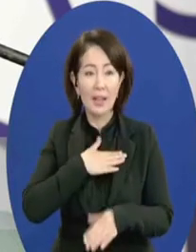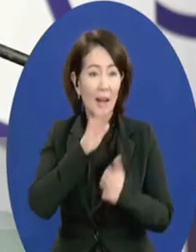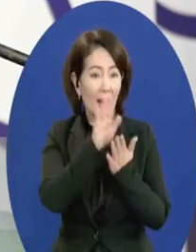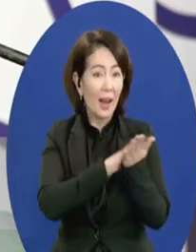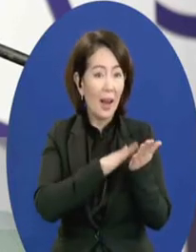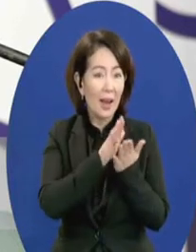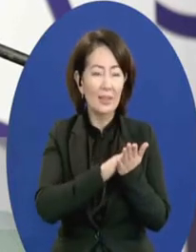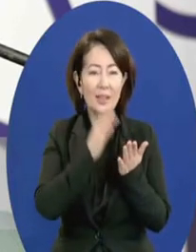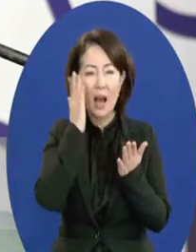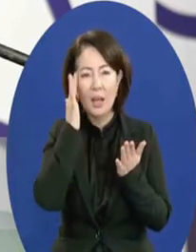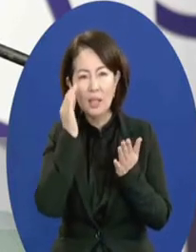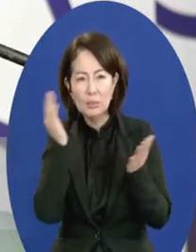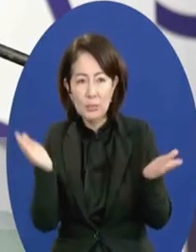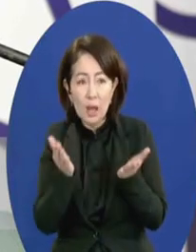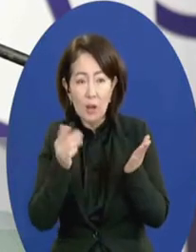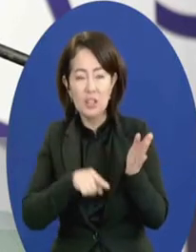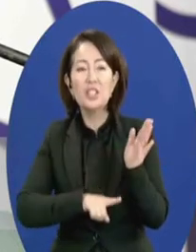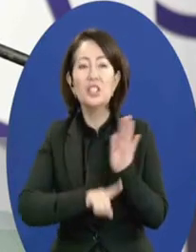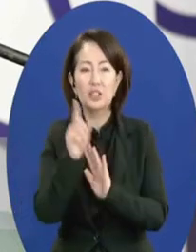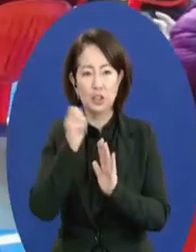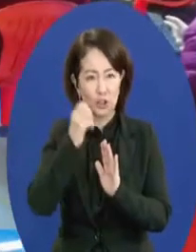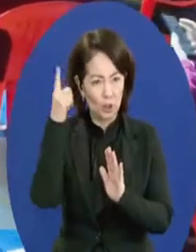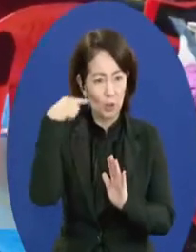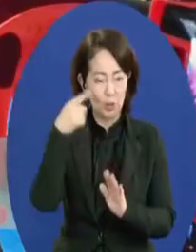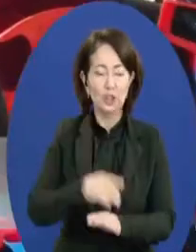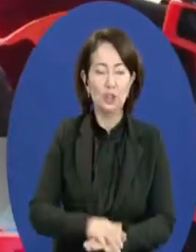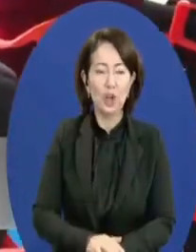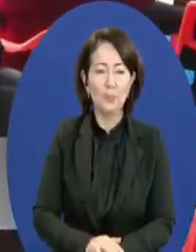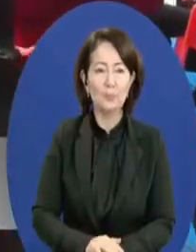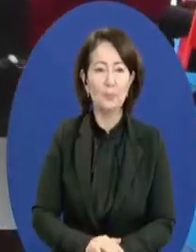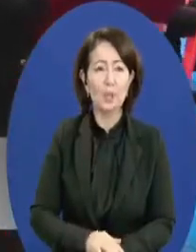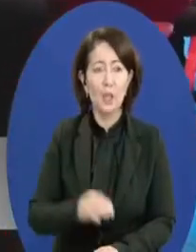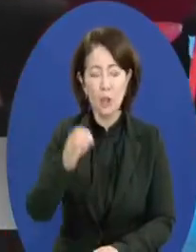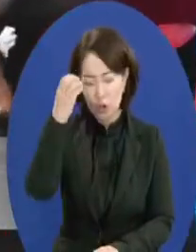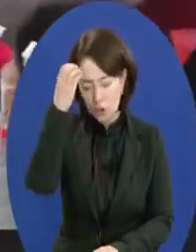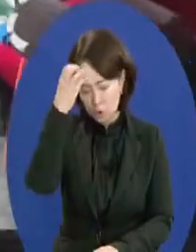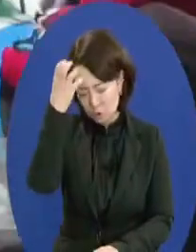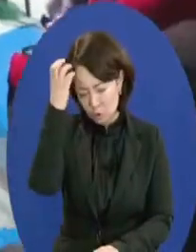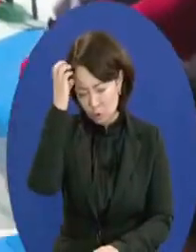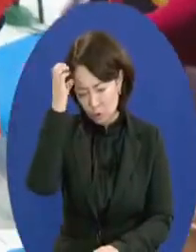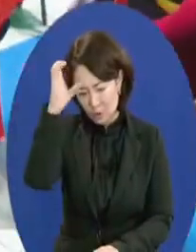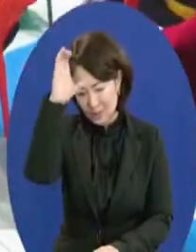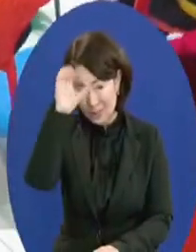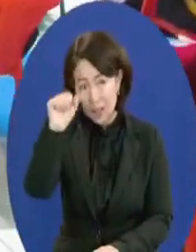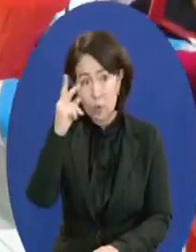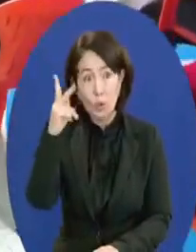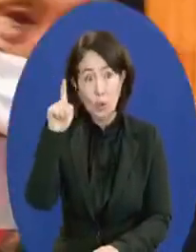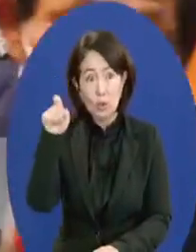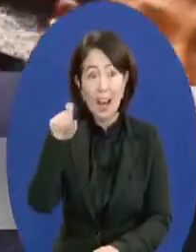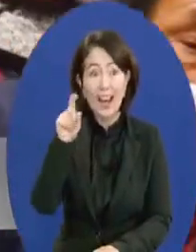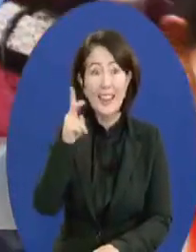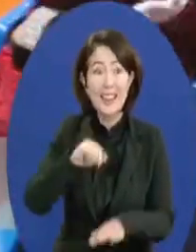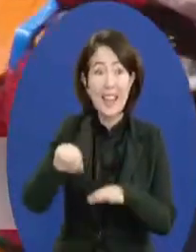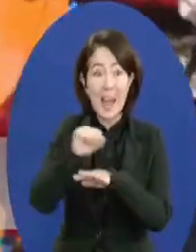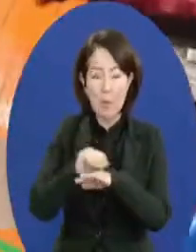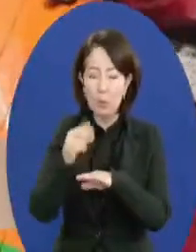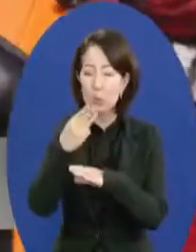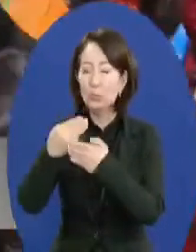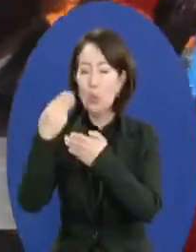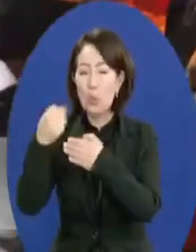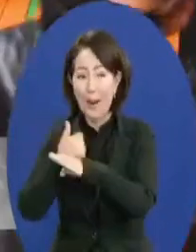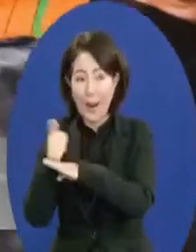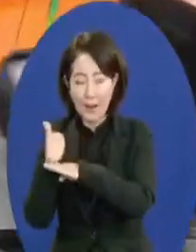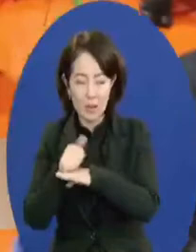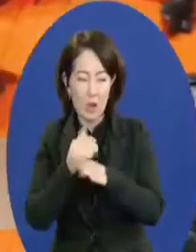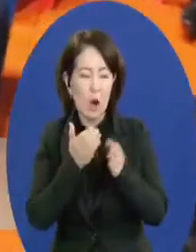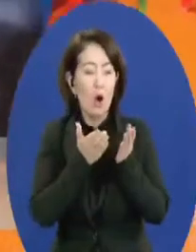Байгалийн хайрлан арга хэмжээ өнгөдөг маань энээс эхлэх ёстой гэж ингэж бодож байна. Ерөнхий сайд хүрэлцэхүй үед Хинтээ аймгийг түүхэн аялал жуулчлалын харин Хөвсгөл